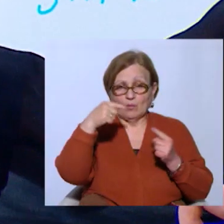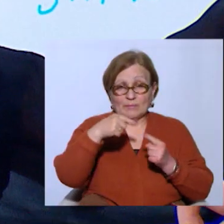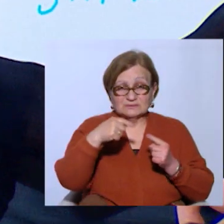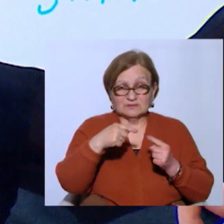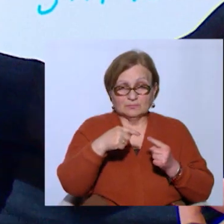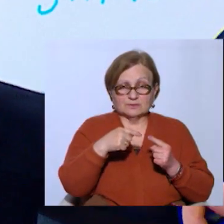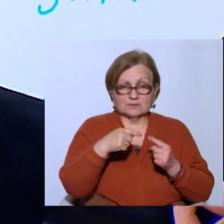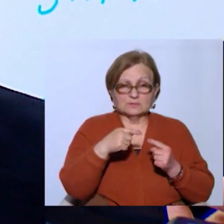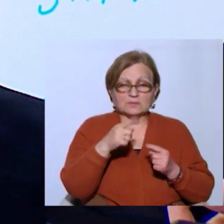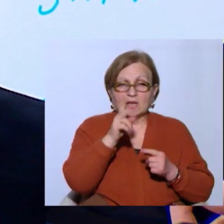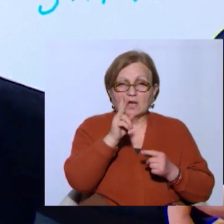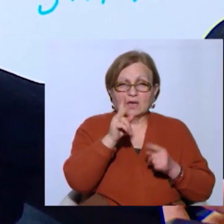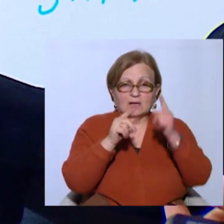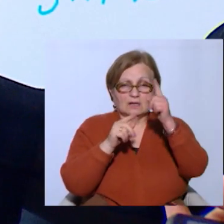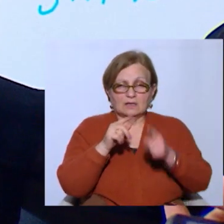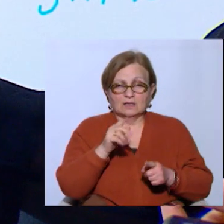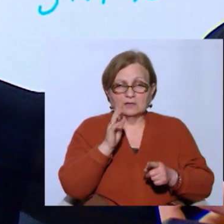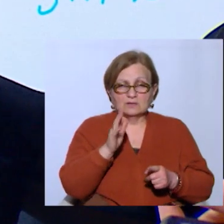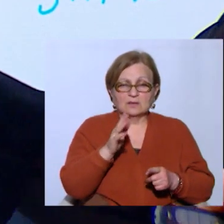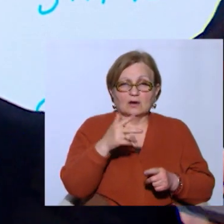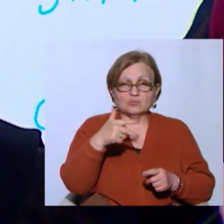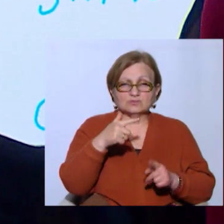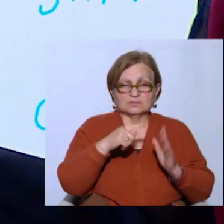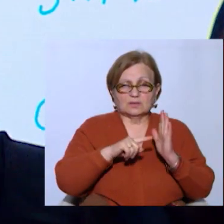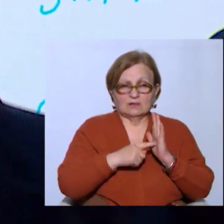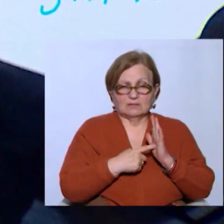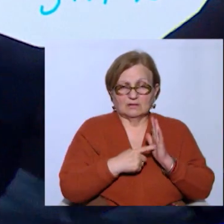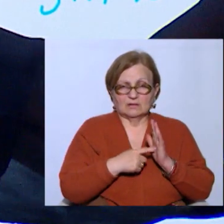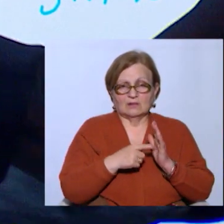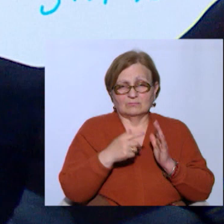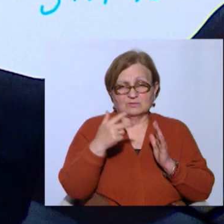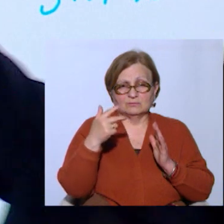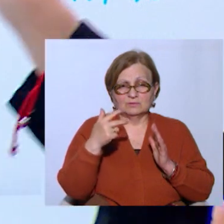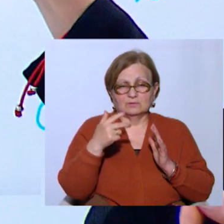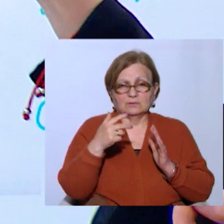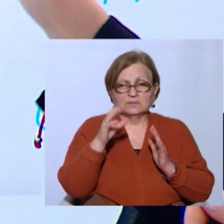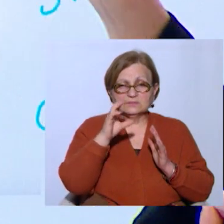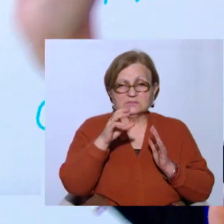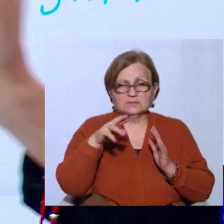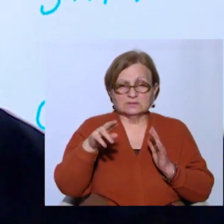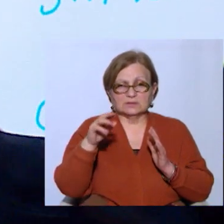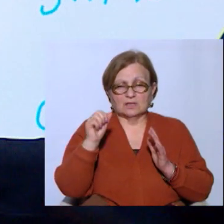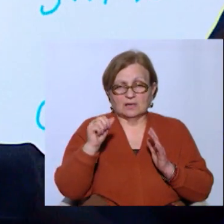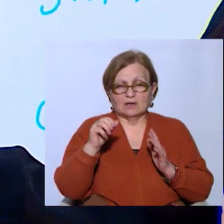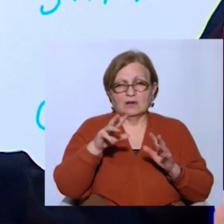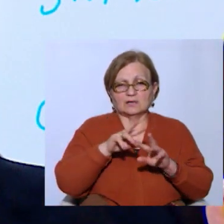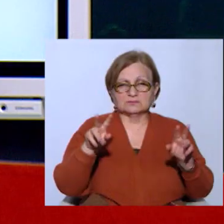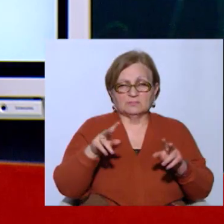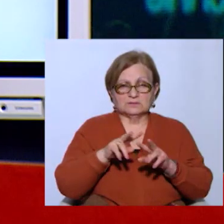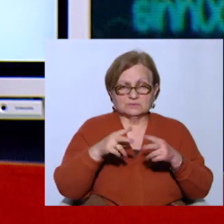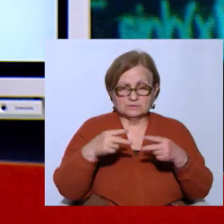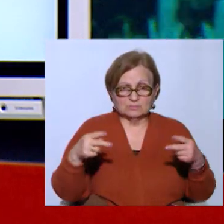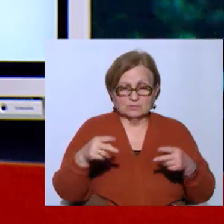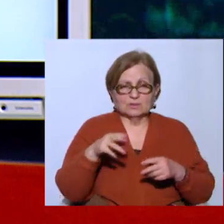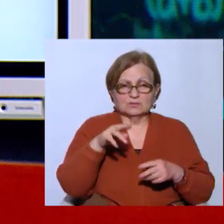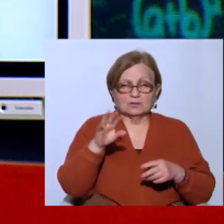ხო? ანუ კათეტი არის 30 გრადუსი გამრავლებული ჰიპოტენუზაზე, ანუ CD და AB ერთმანეთის ტოლია, DO